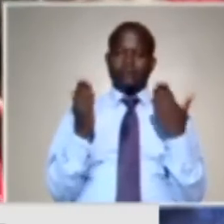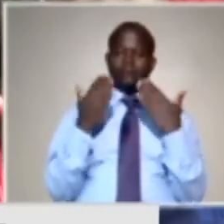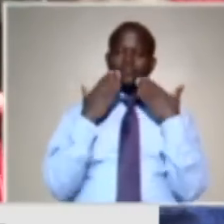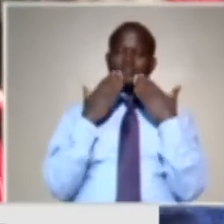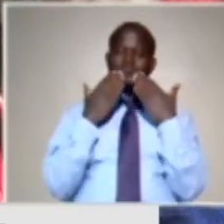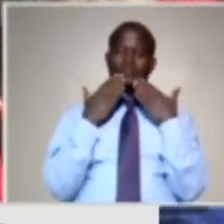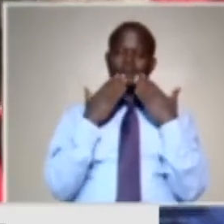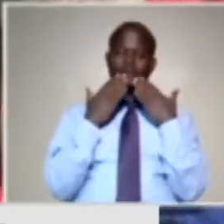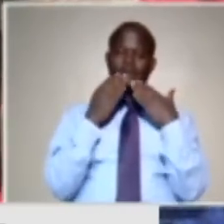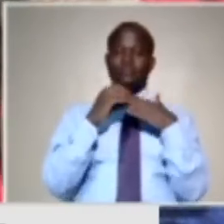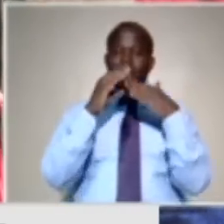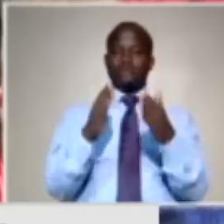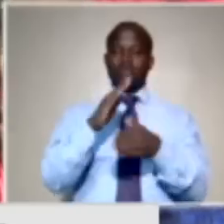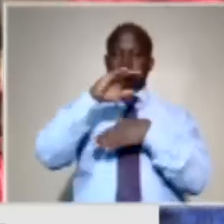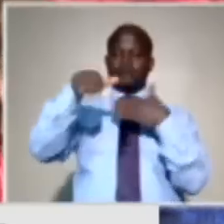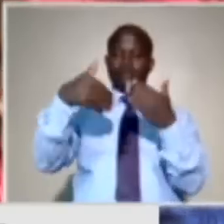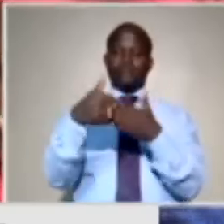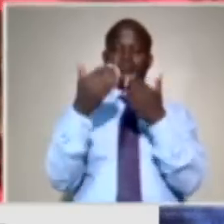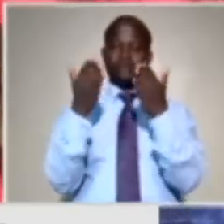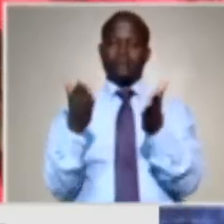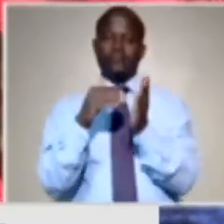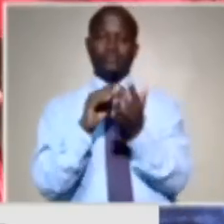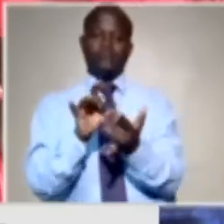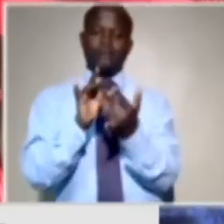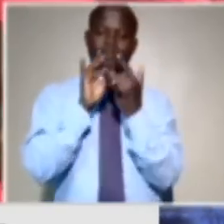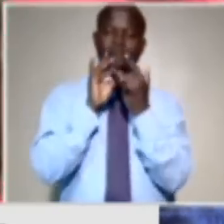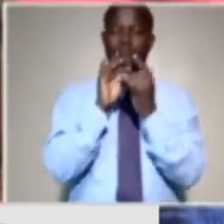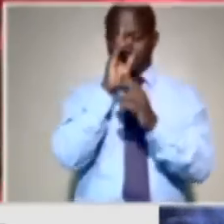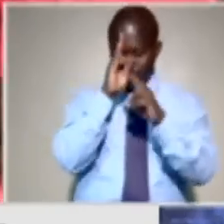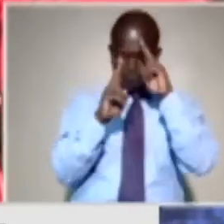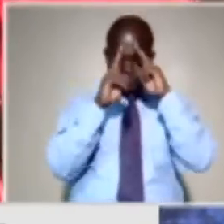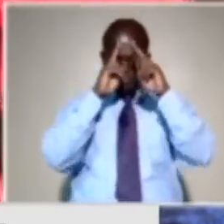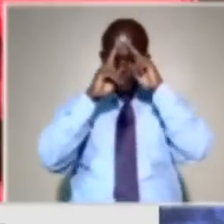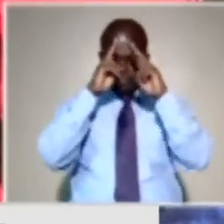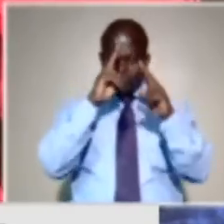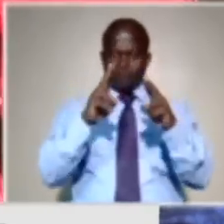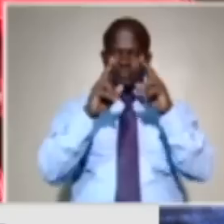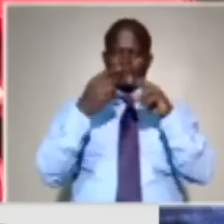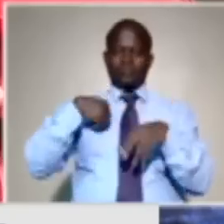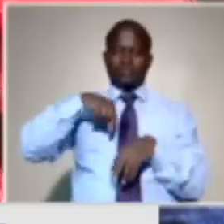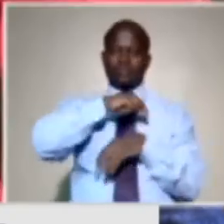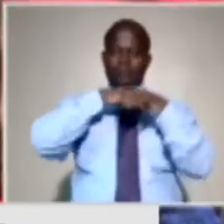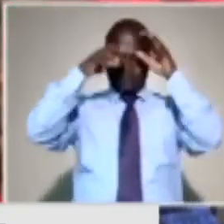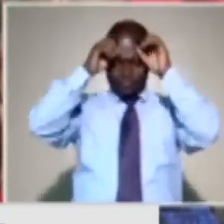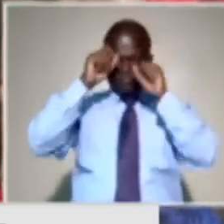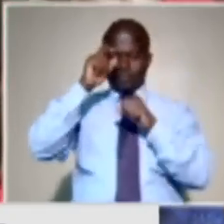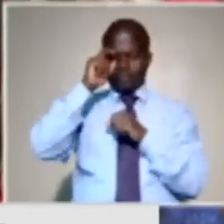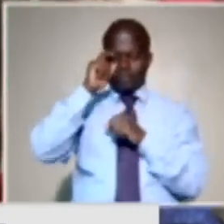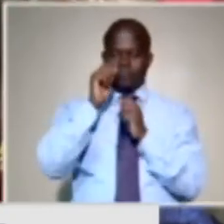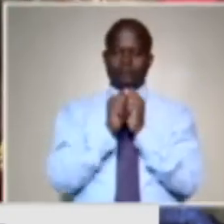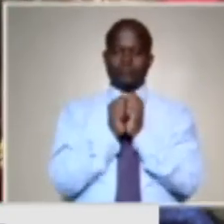nshimye abayobozi bari hano by'umwihariko nyakubaha wacu Perezida Paul Kagame